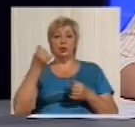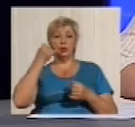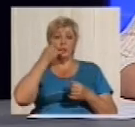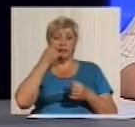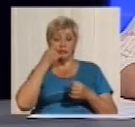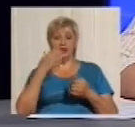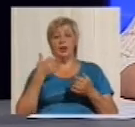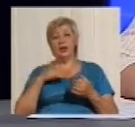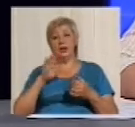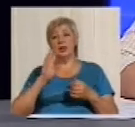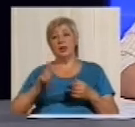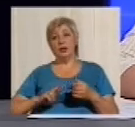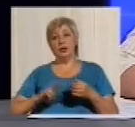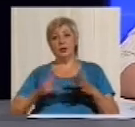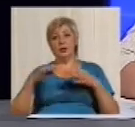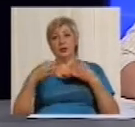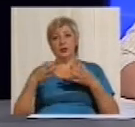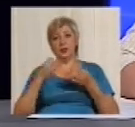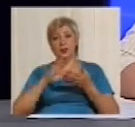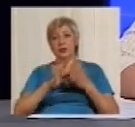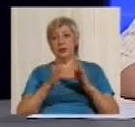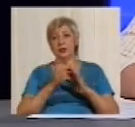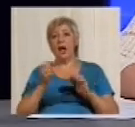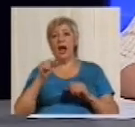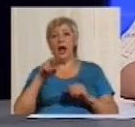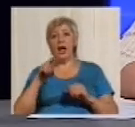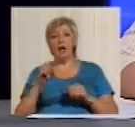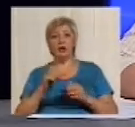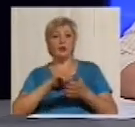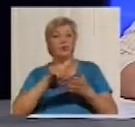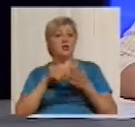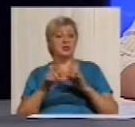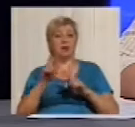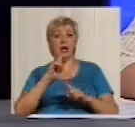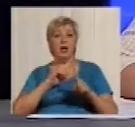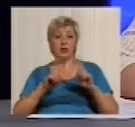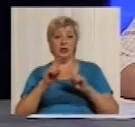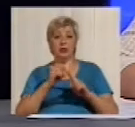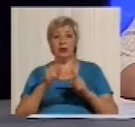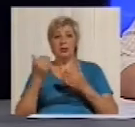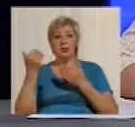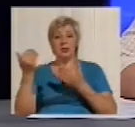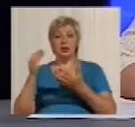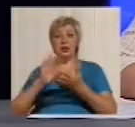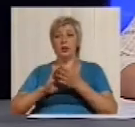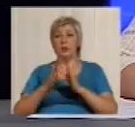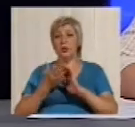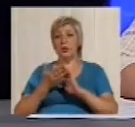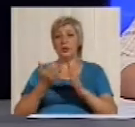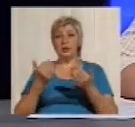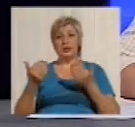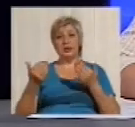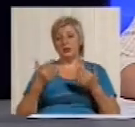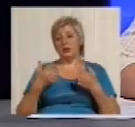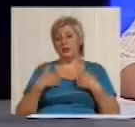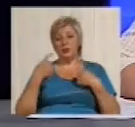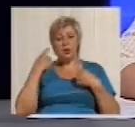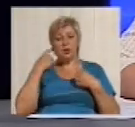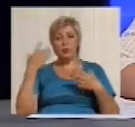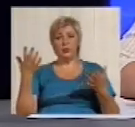роз'яснила ситуацію, але позиції міської ради з цього питання на тепер ми не почули. Єдине, що у нас є,